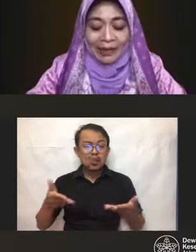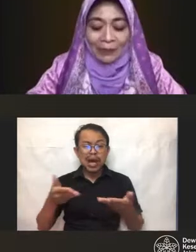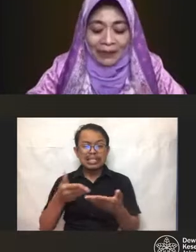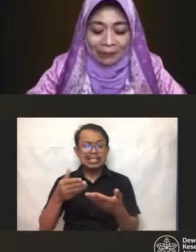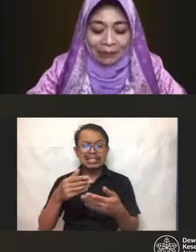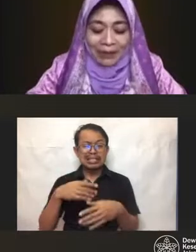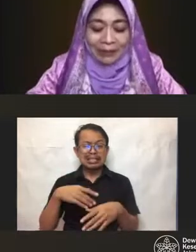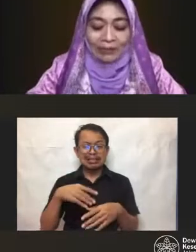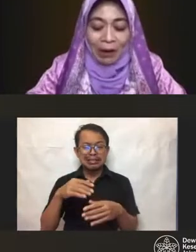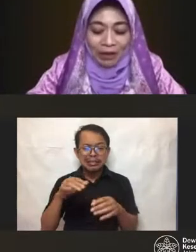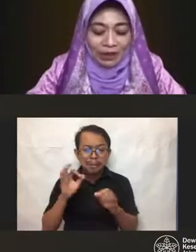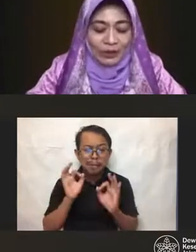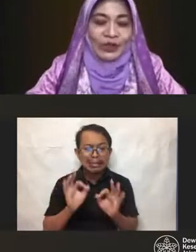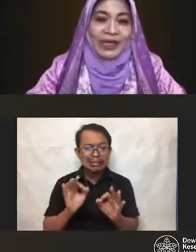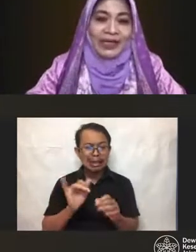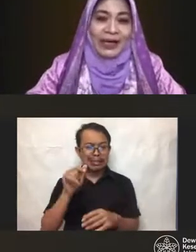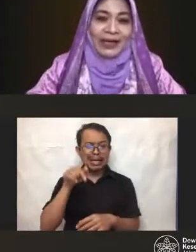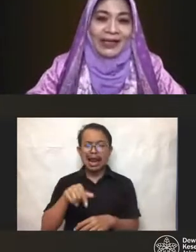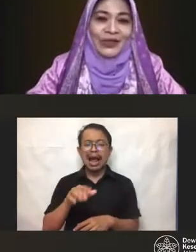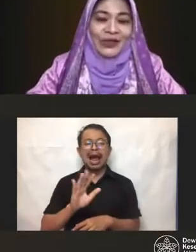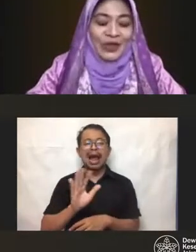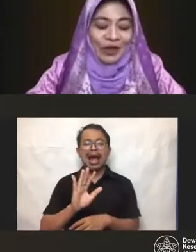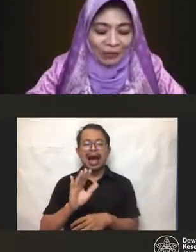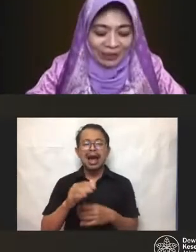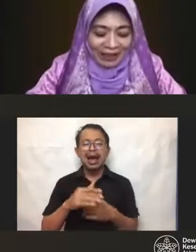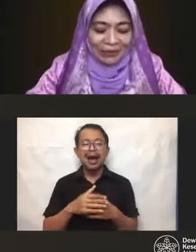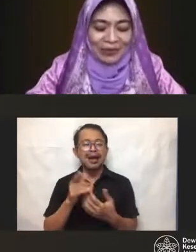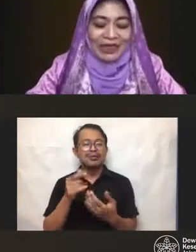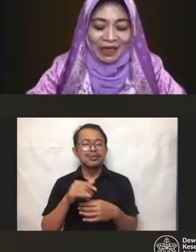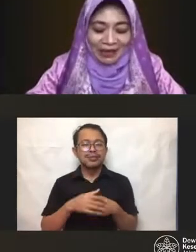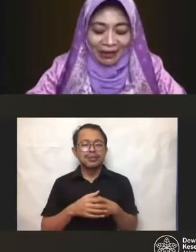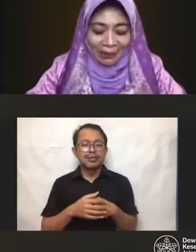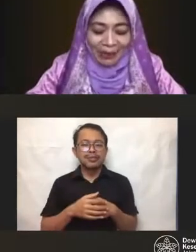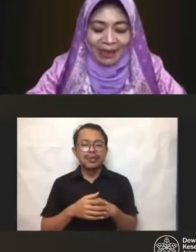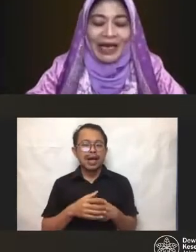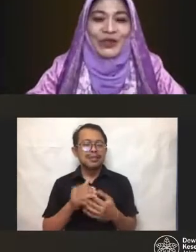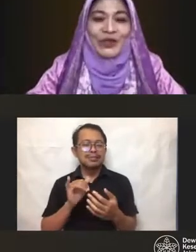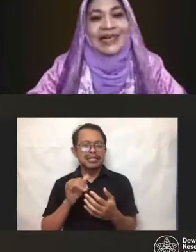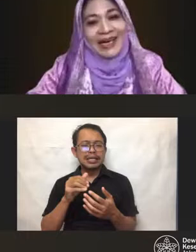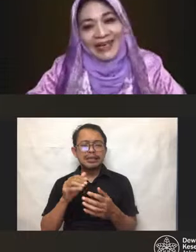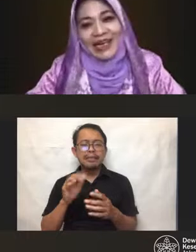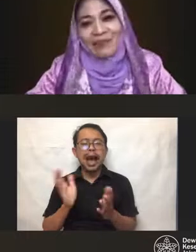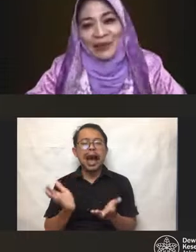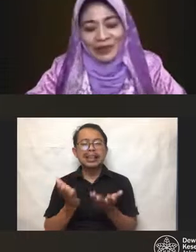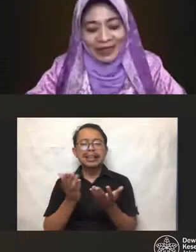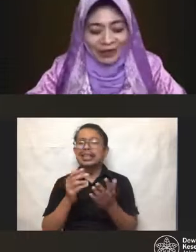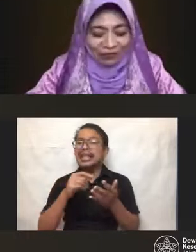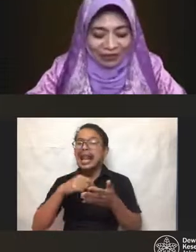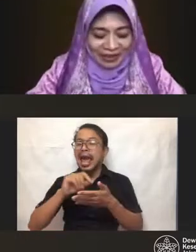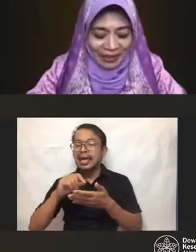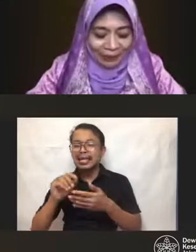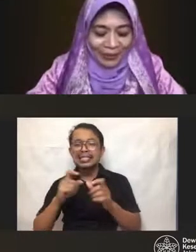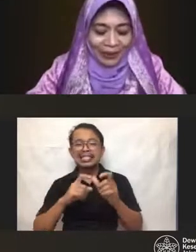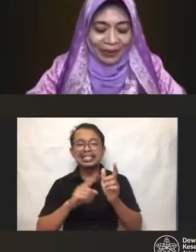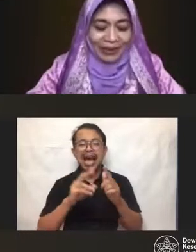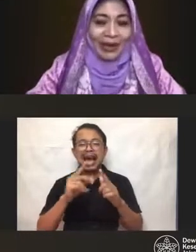mengabaikan prinsip-prinsip maqasidus syariah, tujuan objektif dari syariah, dan juga nilai-nilai kemanusiaan